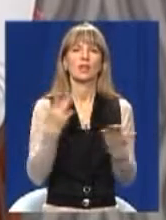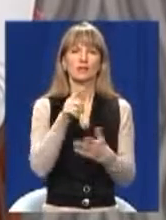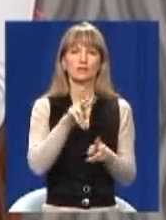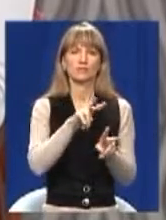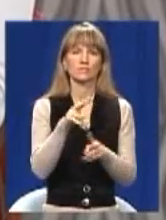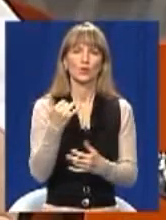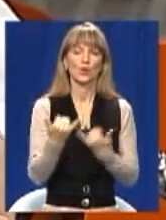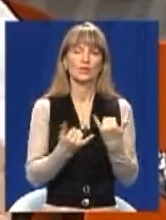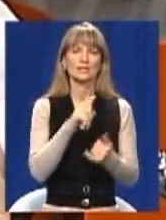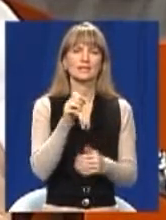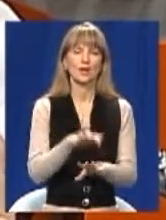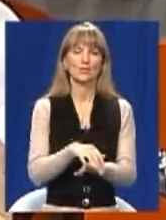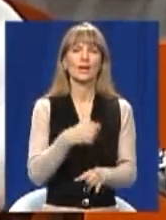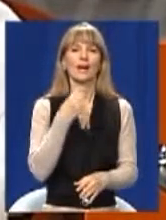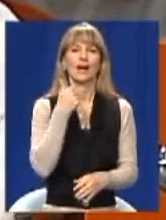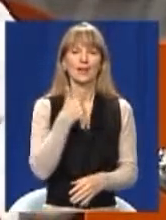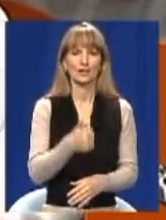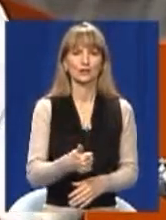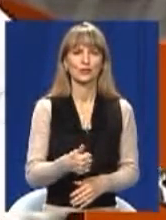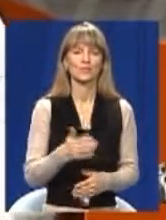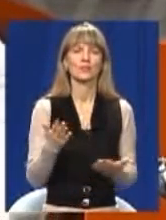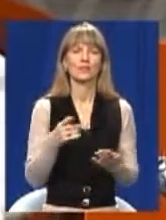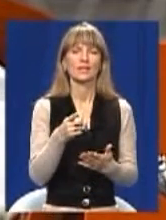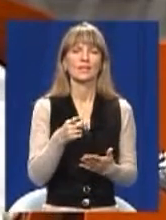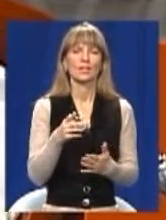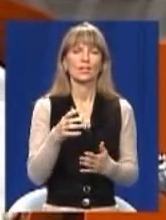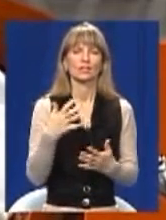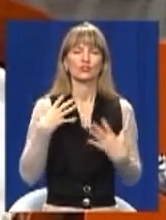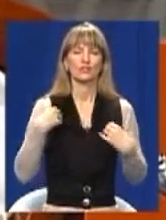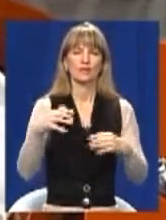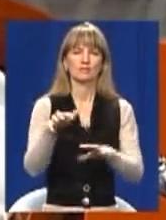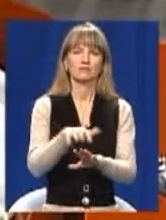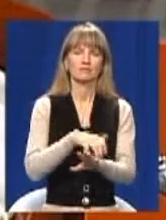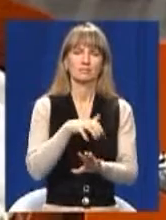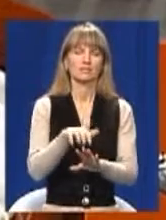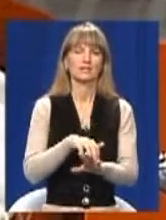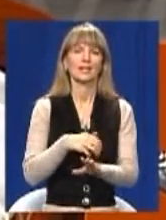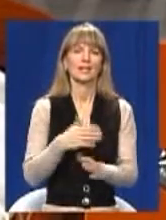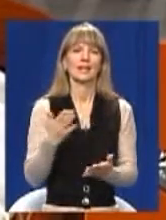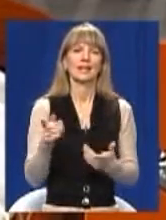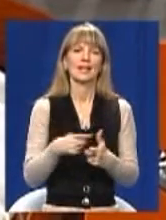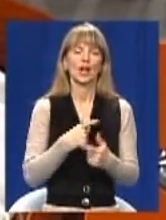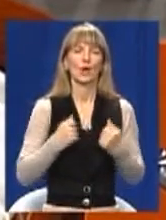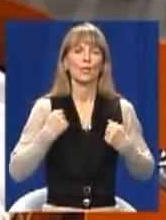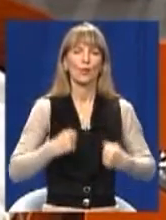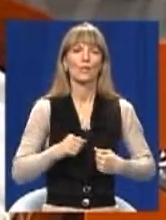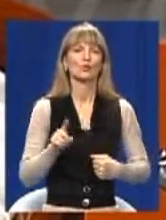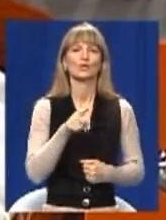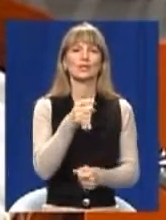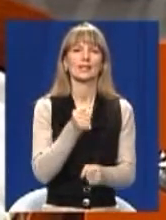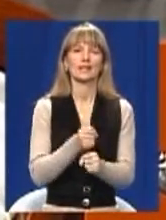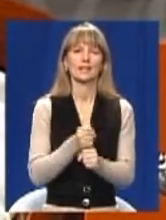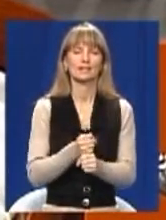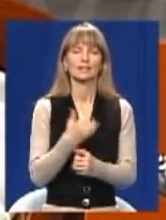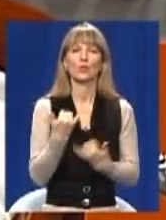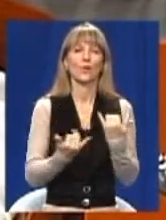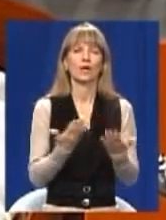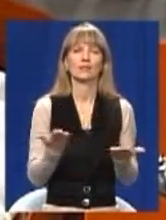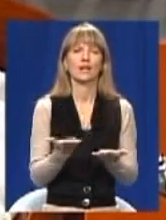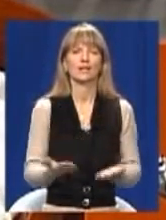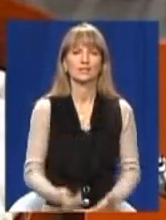доглядаєш котиків? Добре. Як ти їхню шерсть вичісуєш, чи там, я не знаю, купаєш, можливо, їх? Що ти з ними робиш? Як